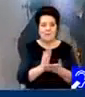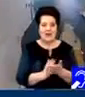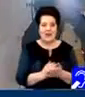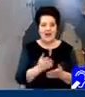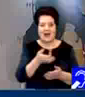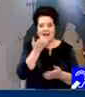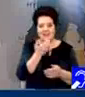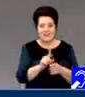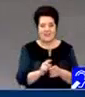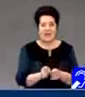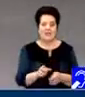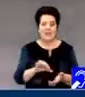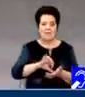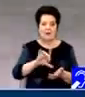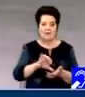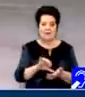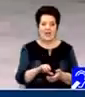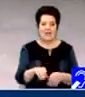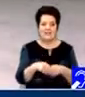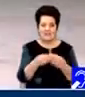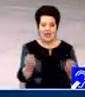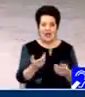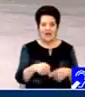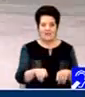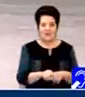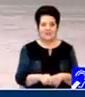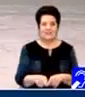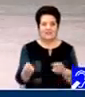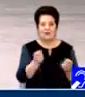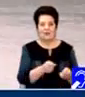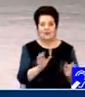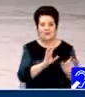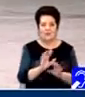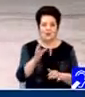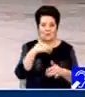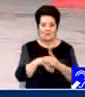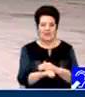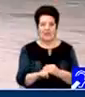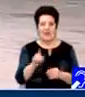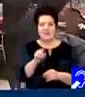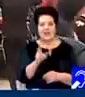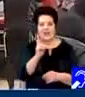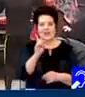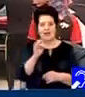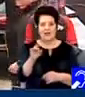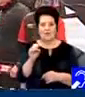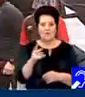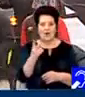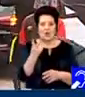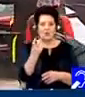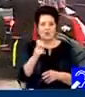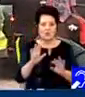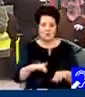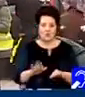Concursul a înscris doar 300 de participanți, pentru că aceasta este limita admisă de securitate într-un subteran, cum e cel de la Cricova. Primele 200 de locuri